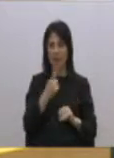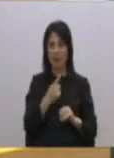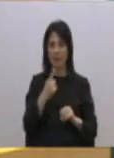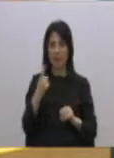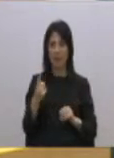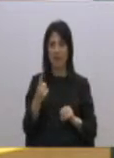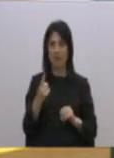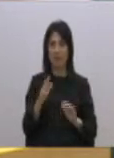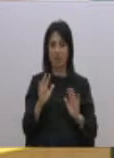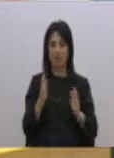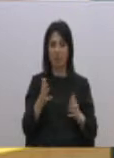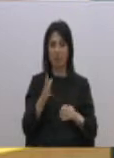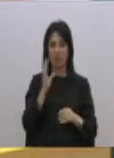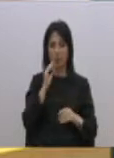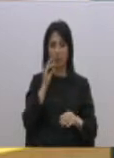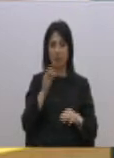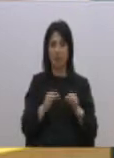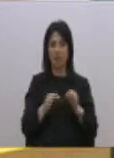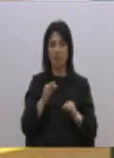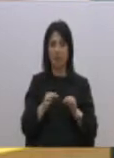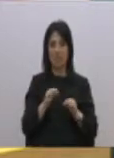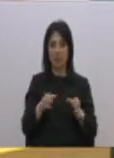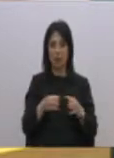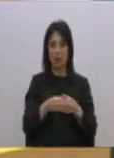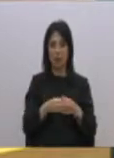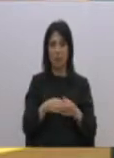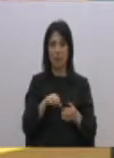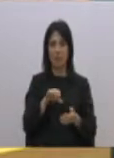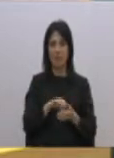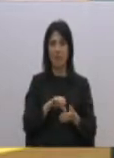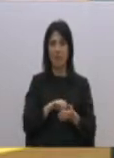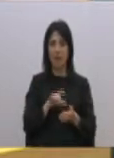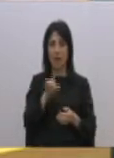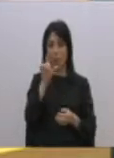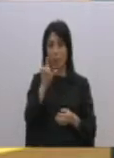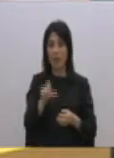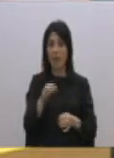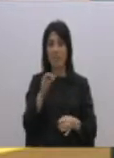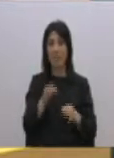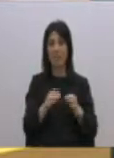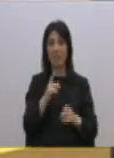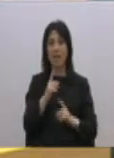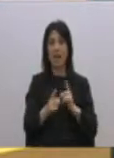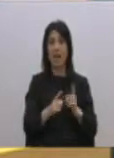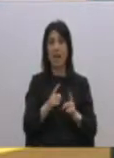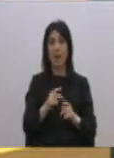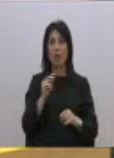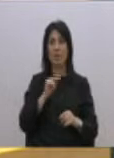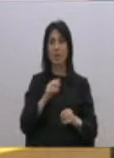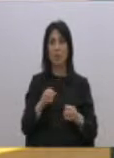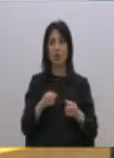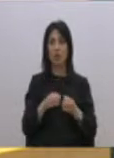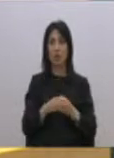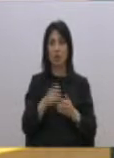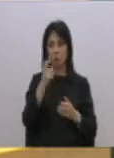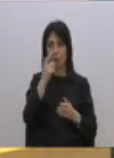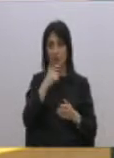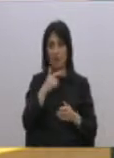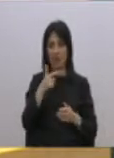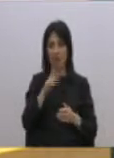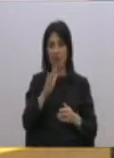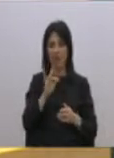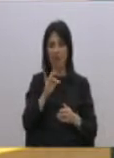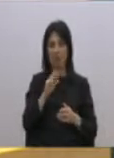Ერთადერთი შემთხვევა, როდესაც სასამართლო კორპუსის წარმომადგენელმა სასამართლო რეფორმაზე სამუშაო ჯგუფში, ბატონმა